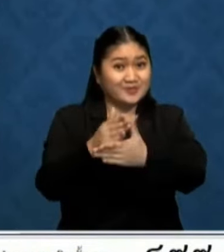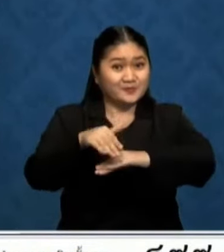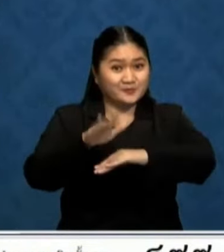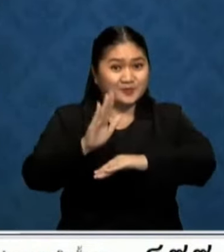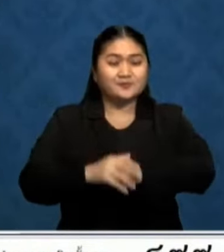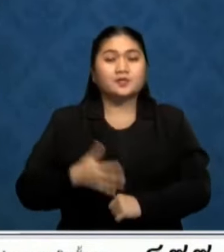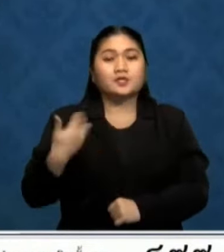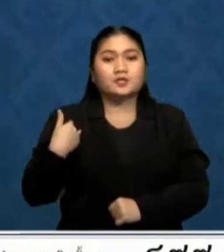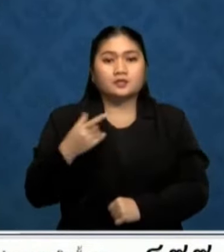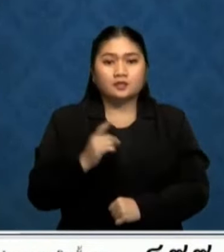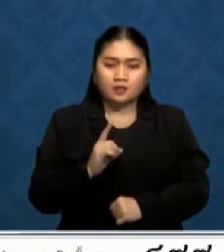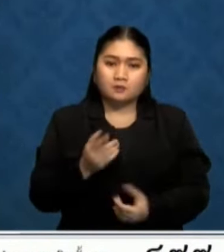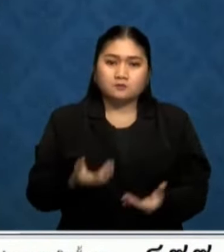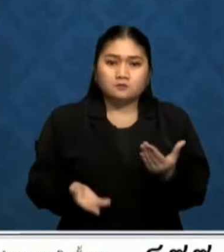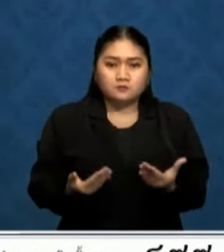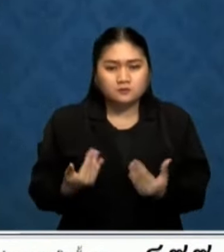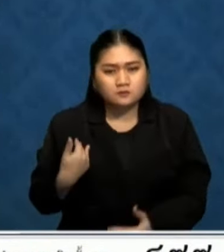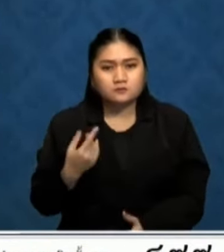อย่างไรก็ตาม